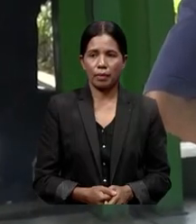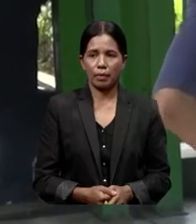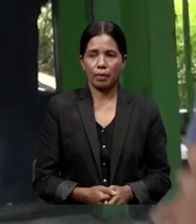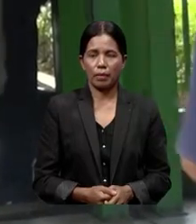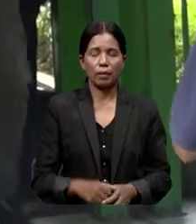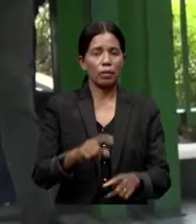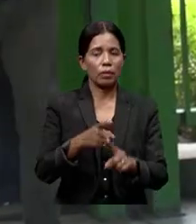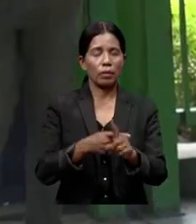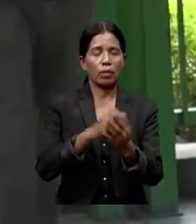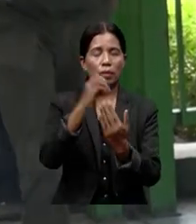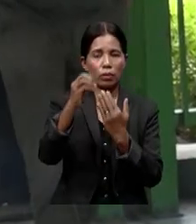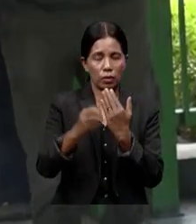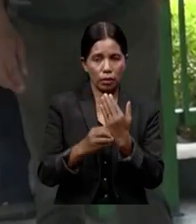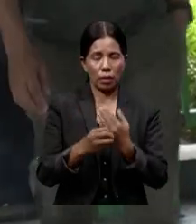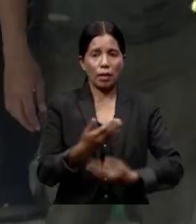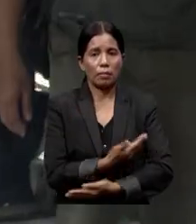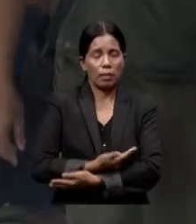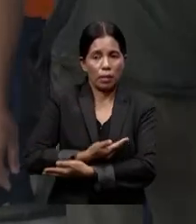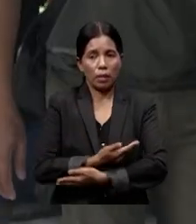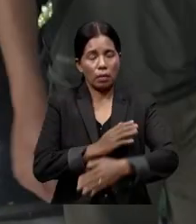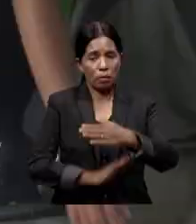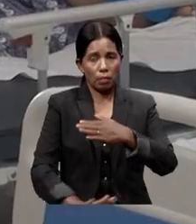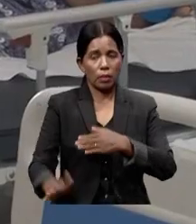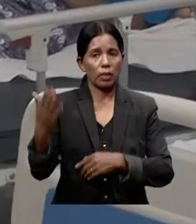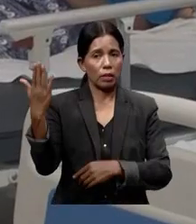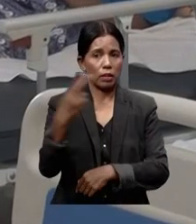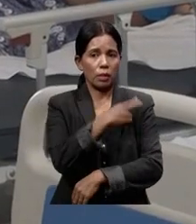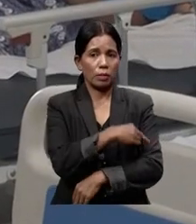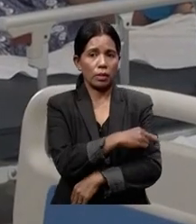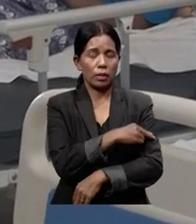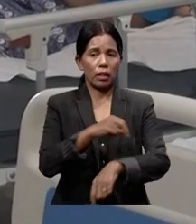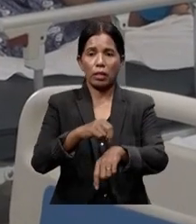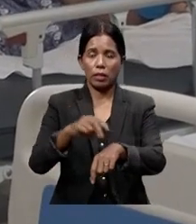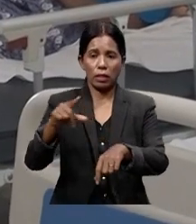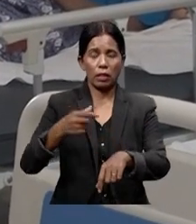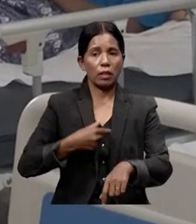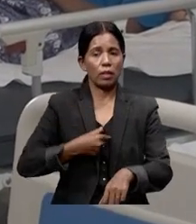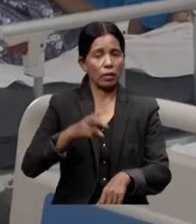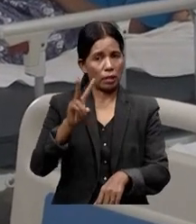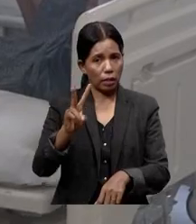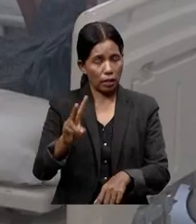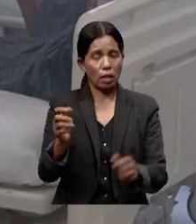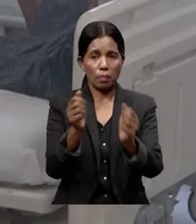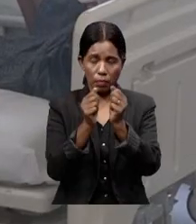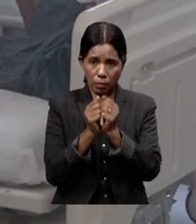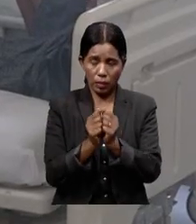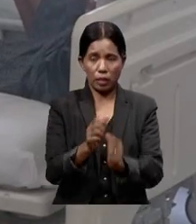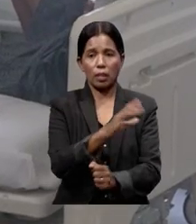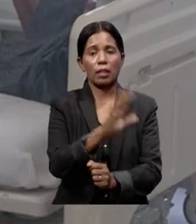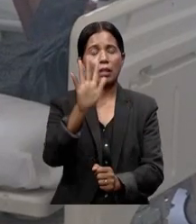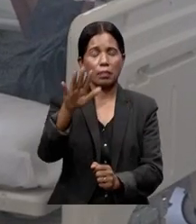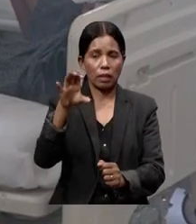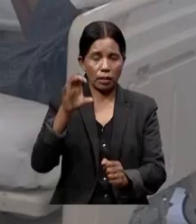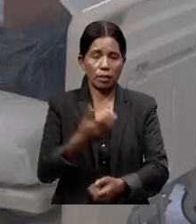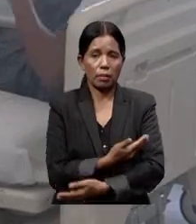Durante fulang otobru nyalan, bebe nebe Morris iha sala maternidad di Hospital Nasional Giro Valadares hamutu katu selima resin no